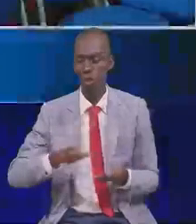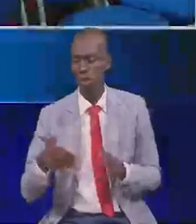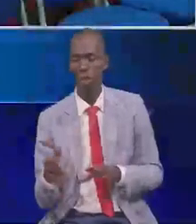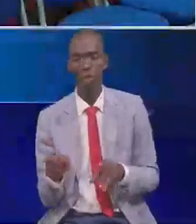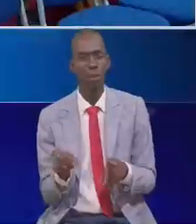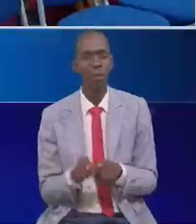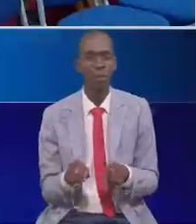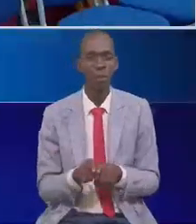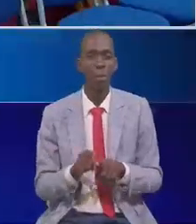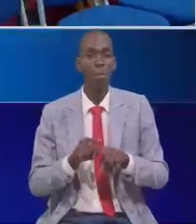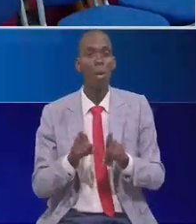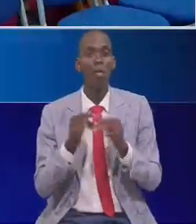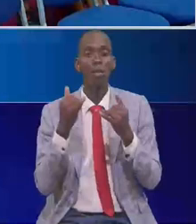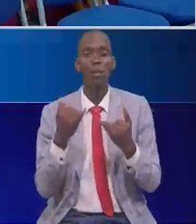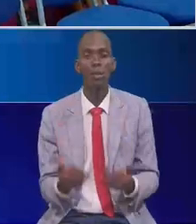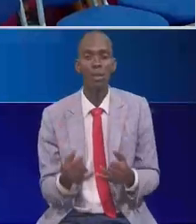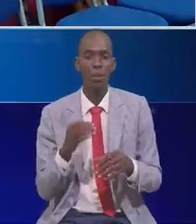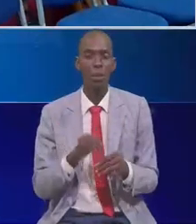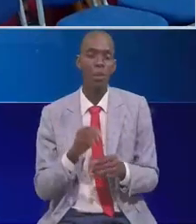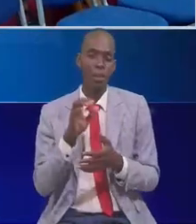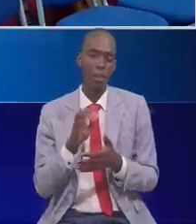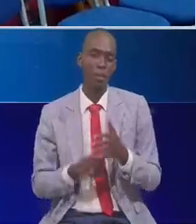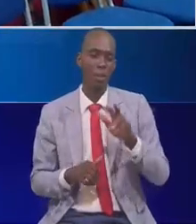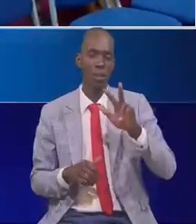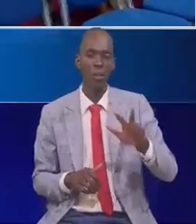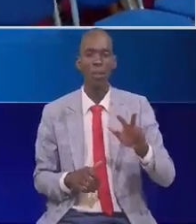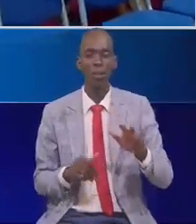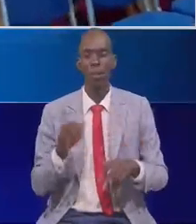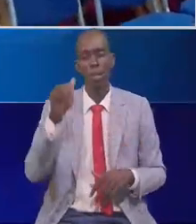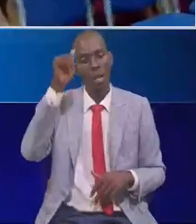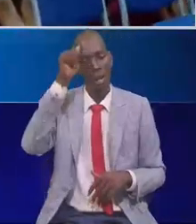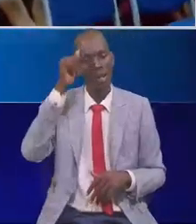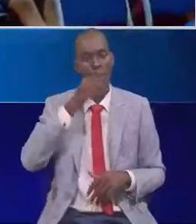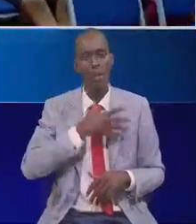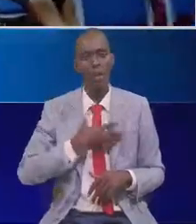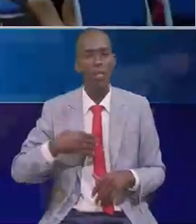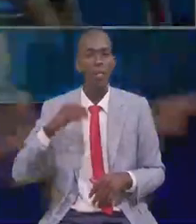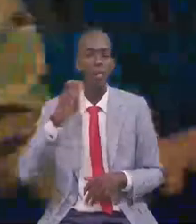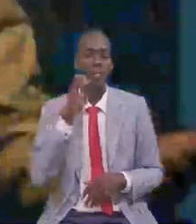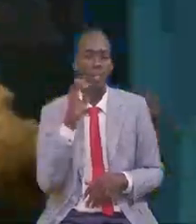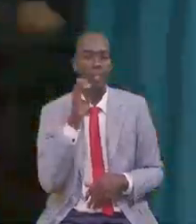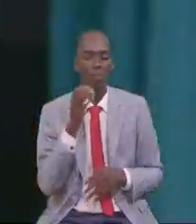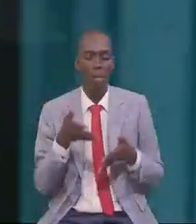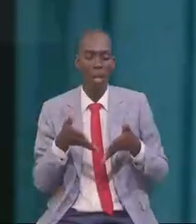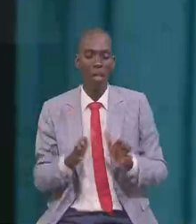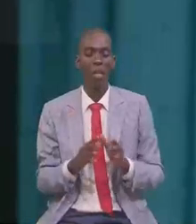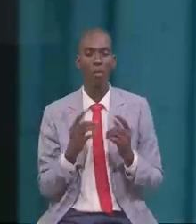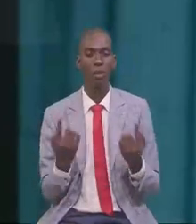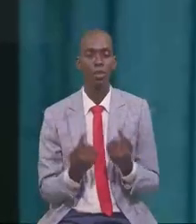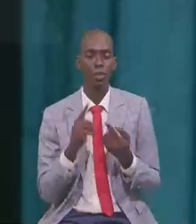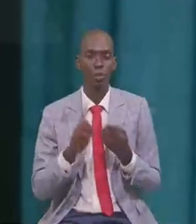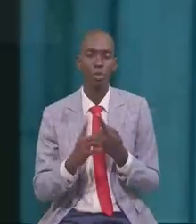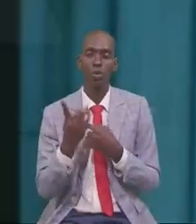Mais maintenant, dans le chapitre 3, Adam et Ève ont permis au péché d'entrer